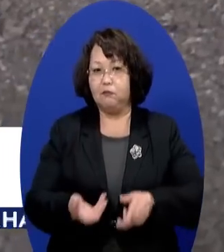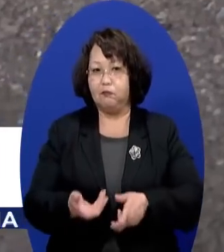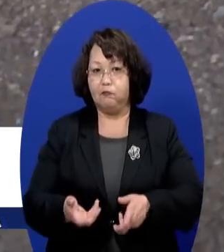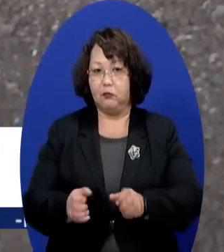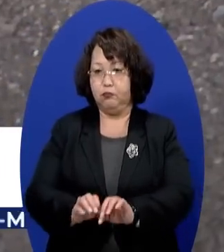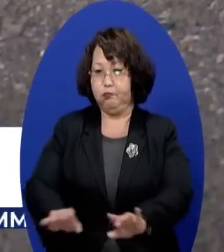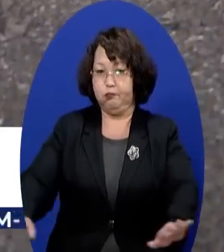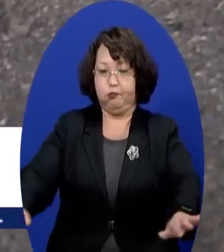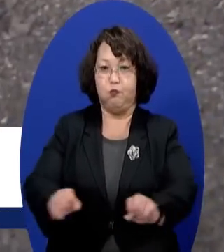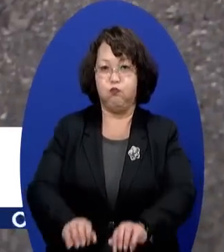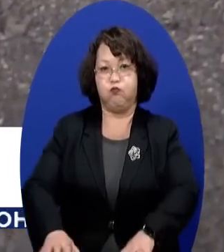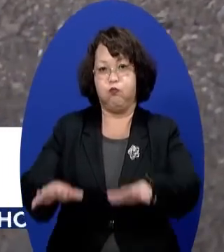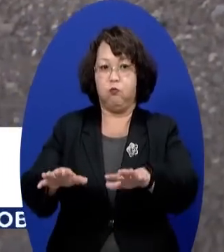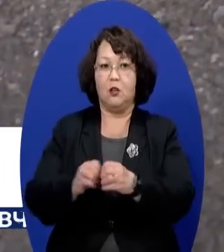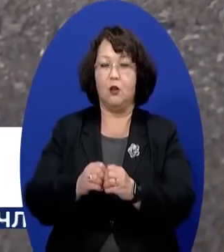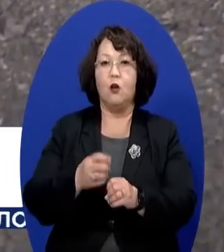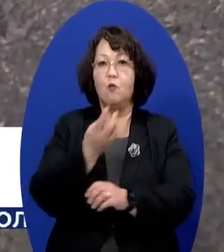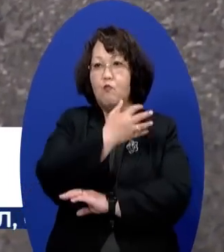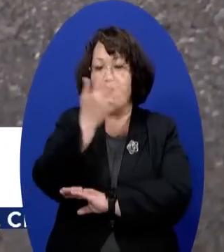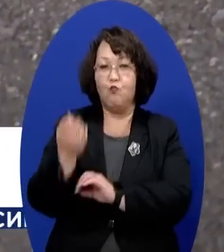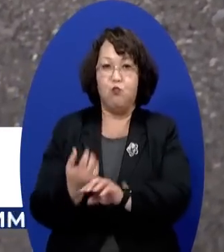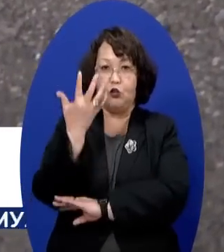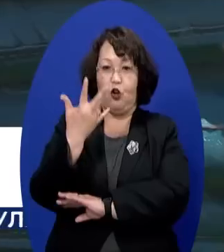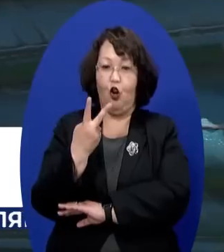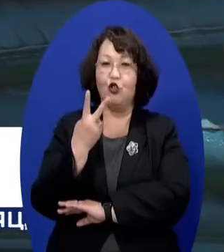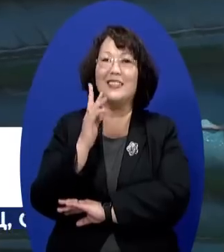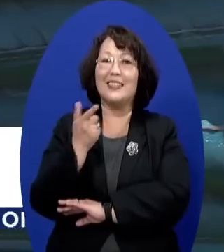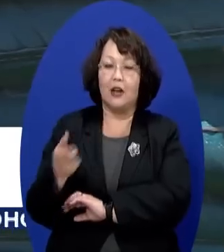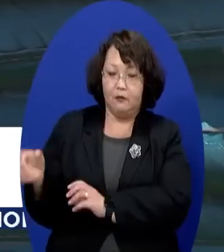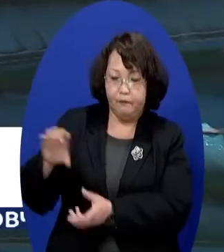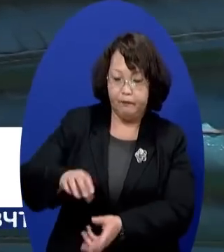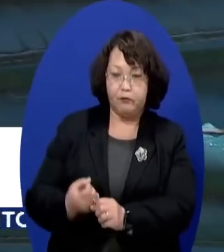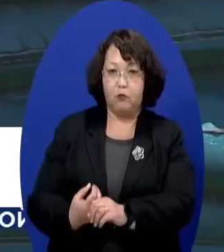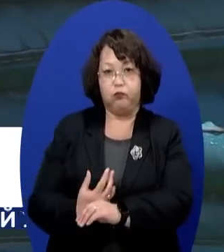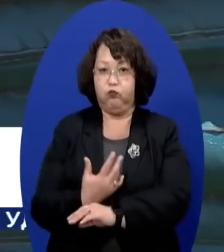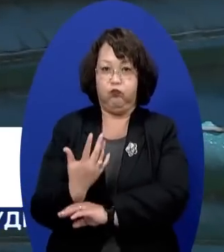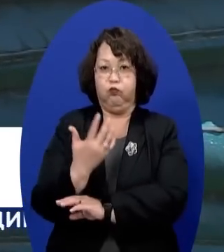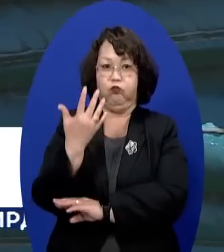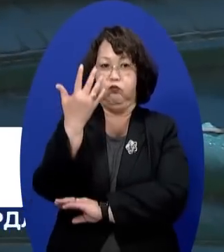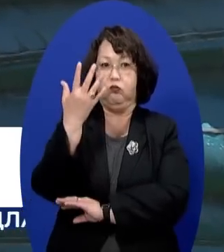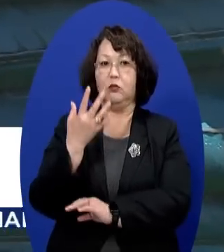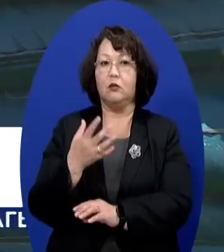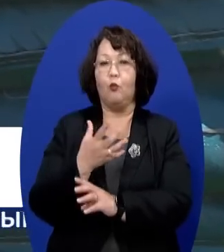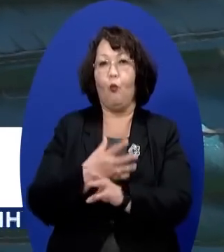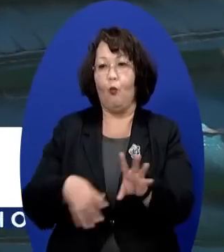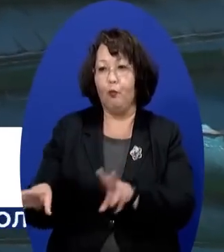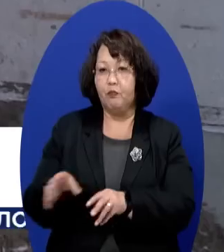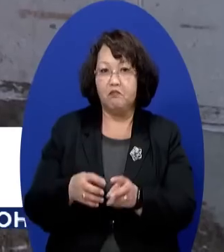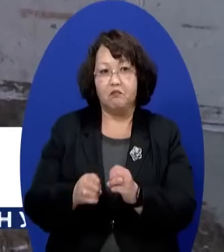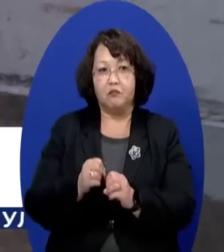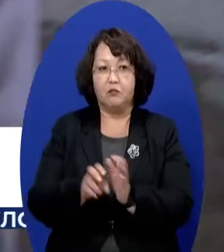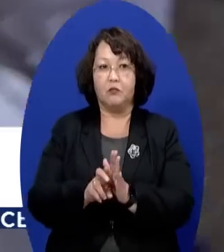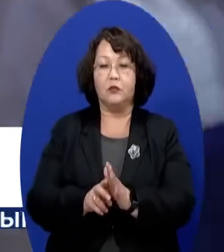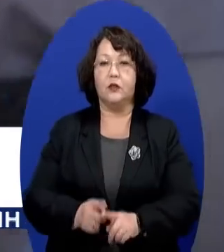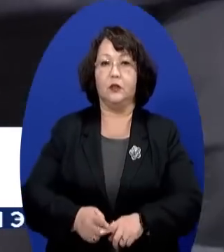бол за модны суулгацд 2 кг-ыг хийж борцсноор ургах, дасан зохицох чадварыг нь нэмэгдүүлдэг байна. За